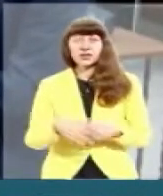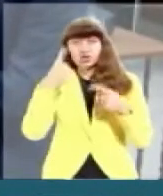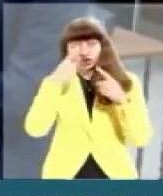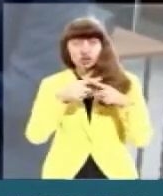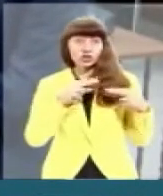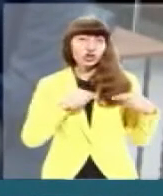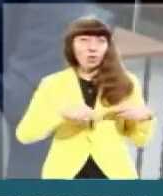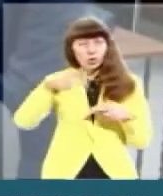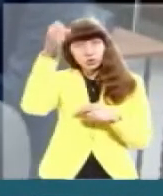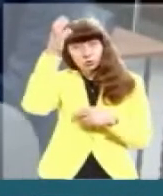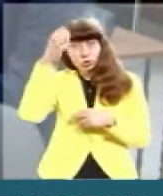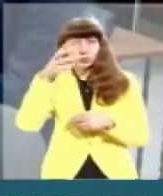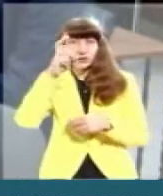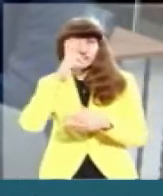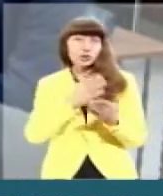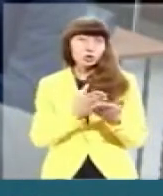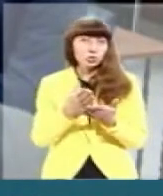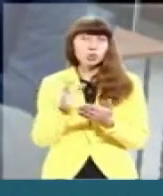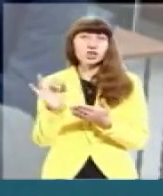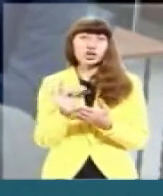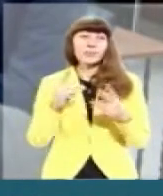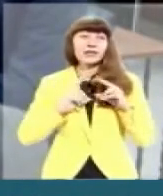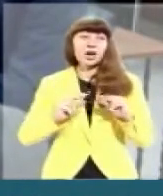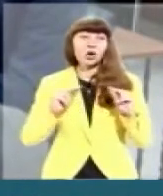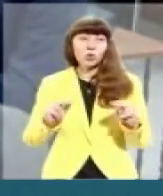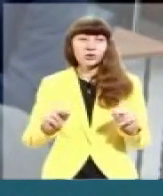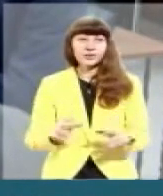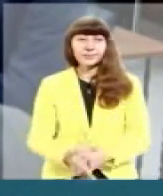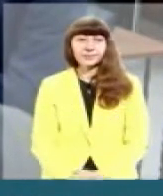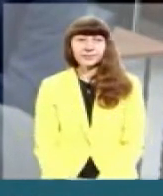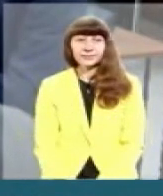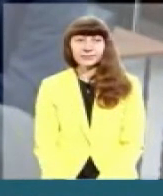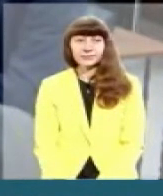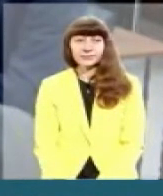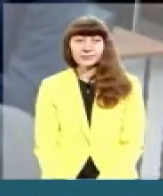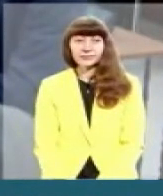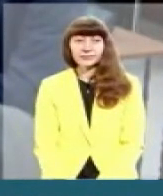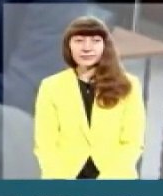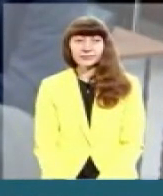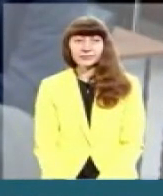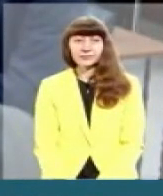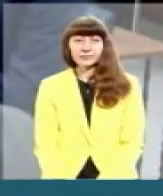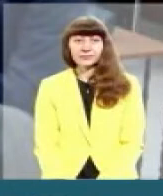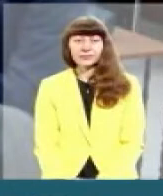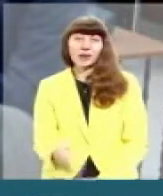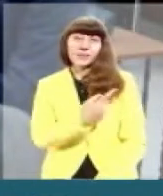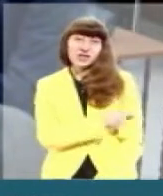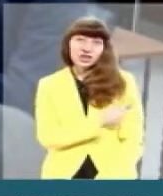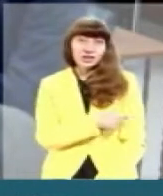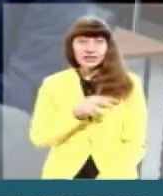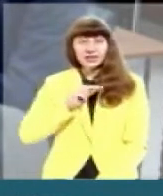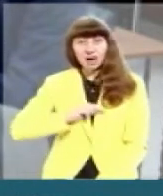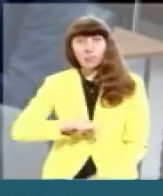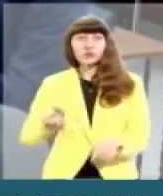медициналық қызметкерлер, мәдениет, туризм және спорт саласының қызметкерлері, бұқаралық ақпарат құралдары, агроөнеркәсіптік